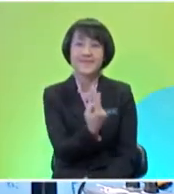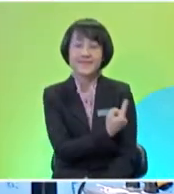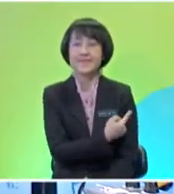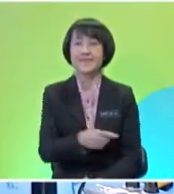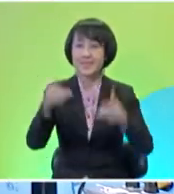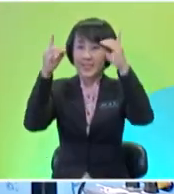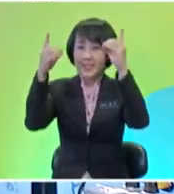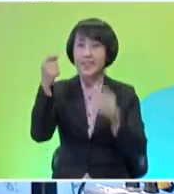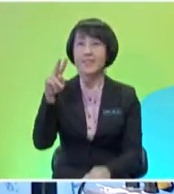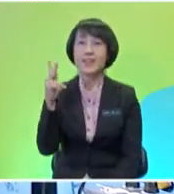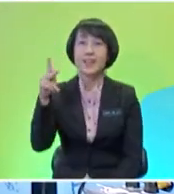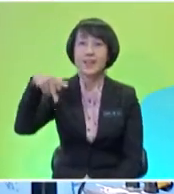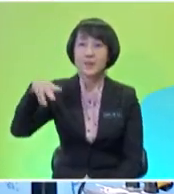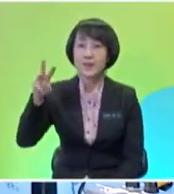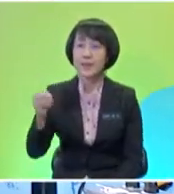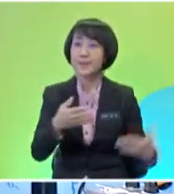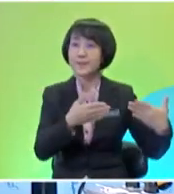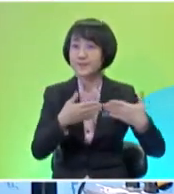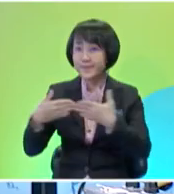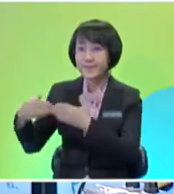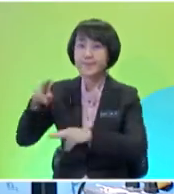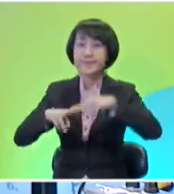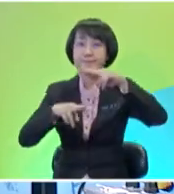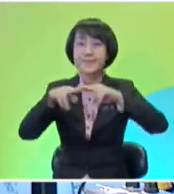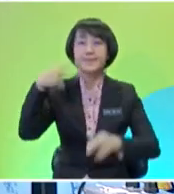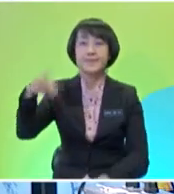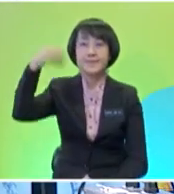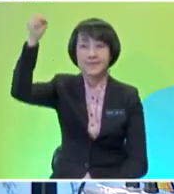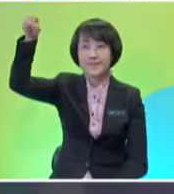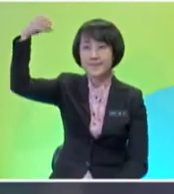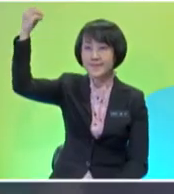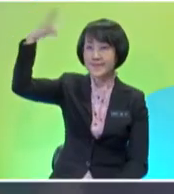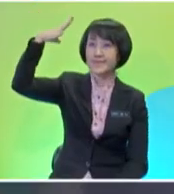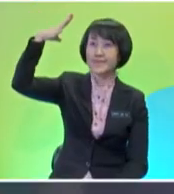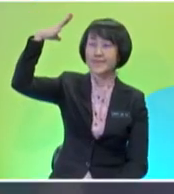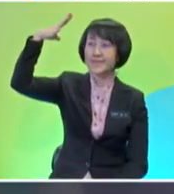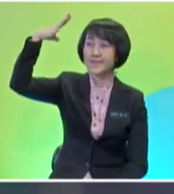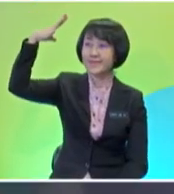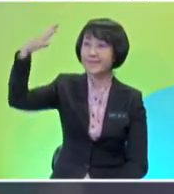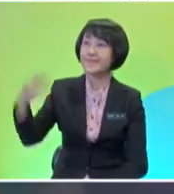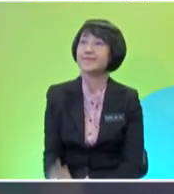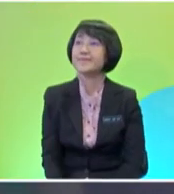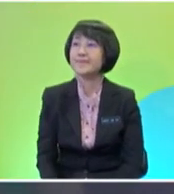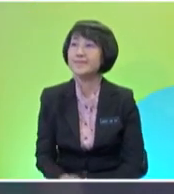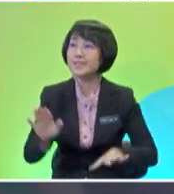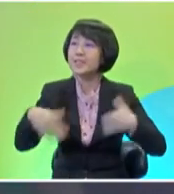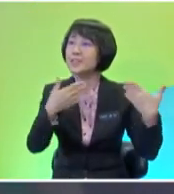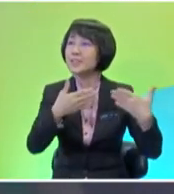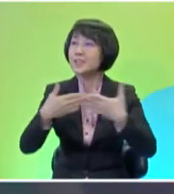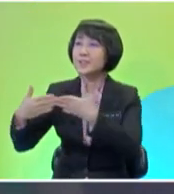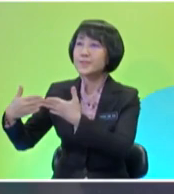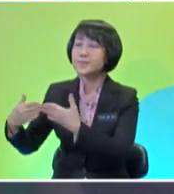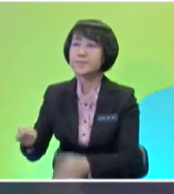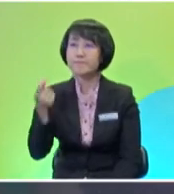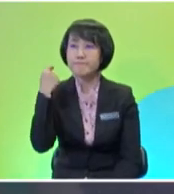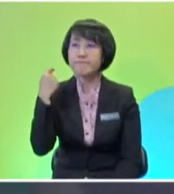KPM dan kita akan teruskan pembinaan kipas solar pada hari ini. Ni betul Ifan. Macam mana kita teruskan lagi cikgu? Okay. Tadi kita